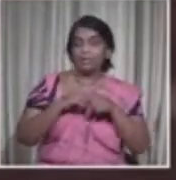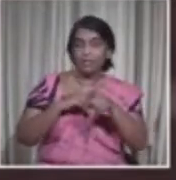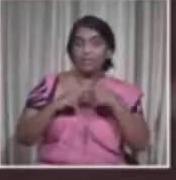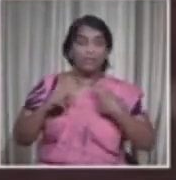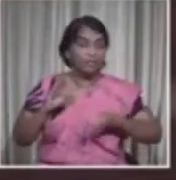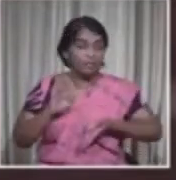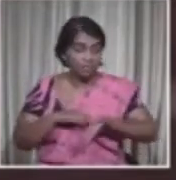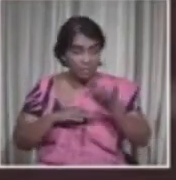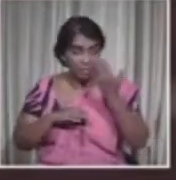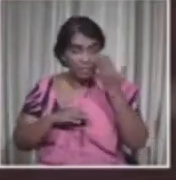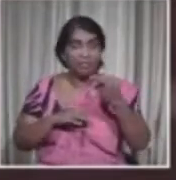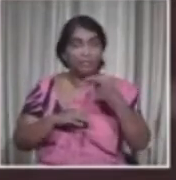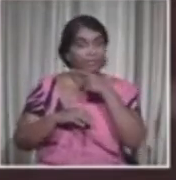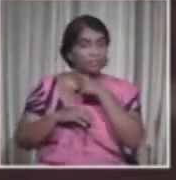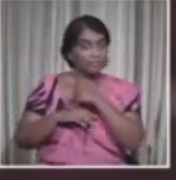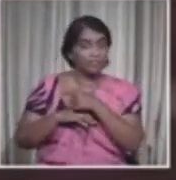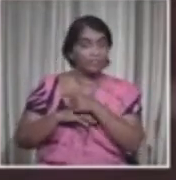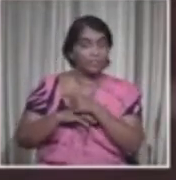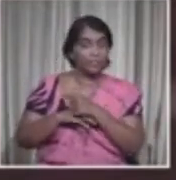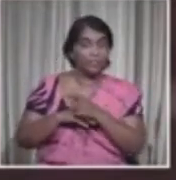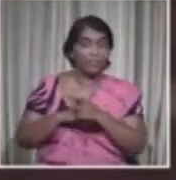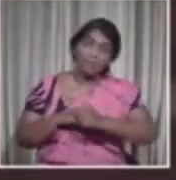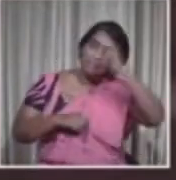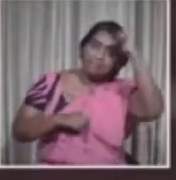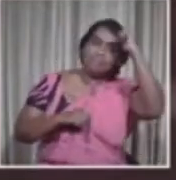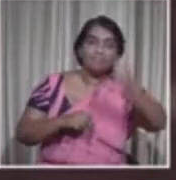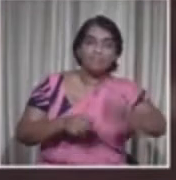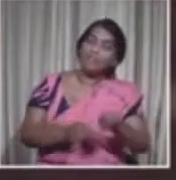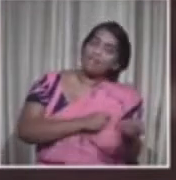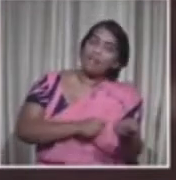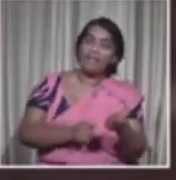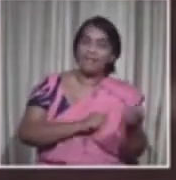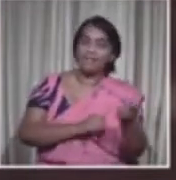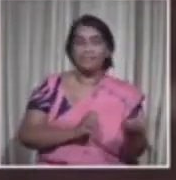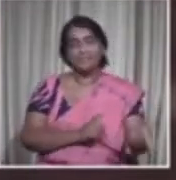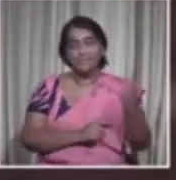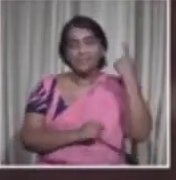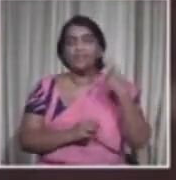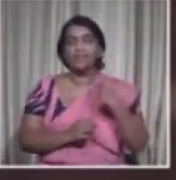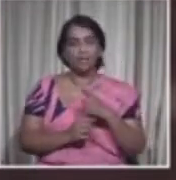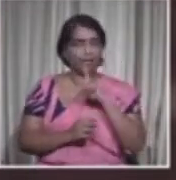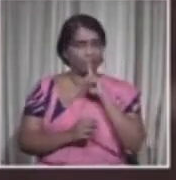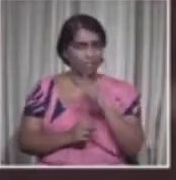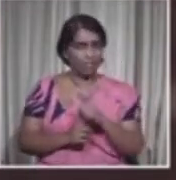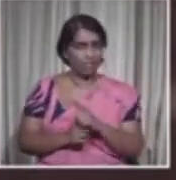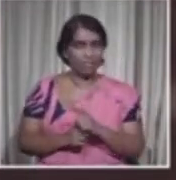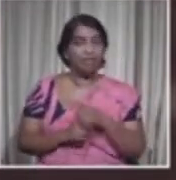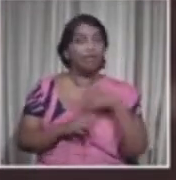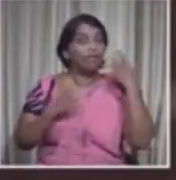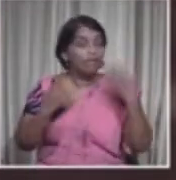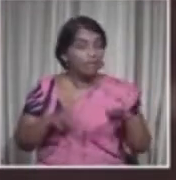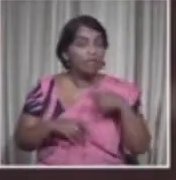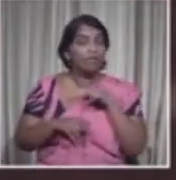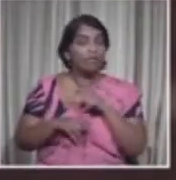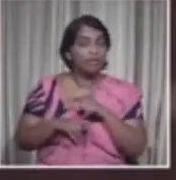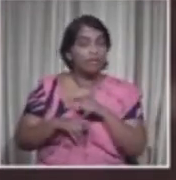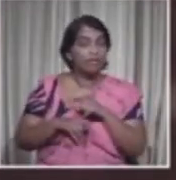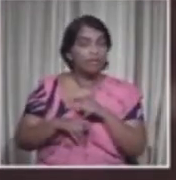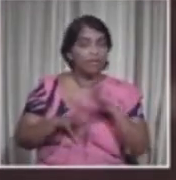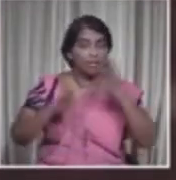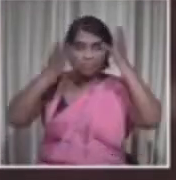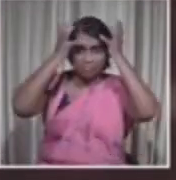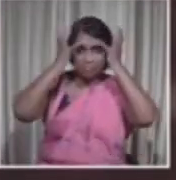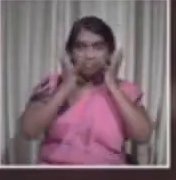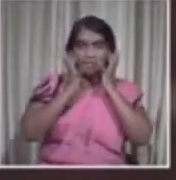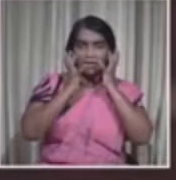ගිහිල්ලා එතුමා ගහන අයට කියන අපි ගහන්න ඕනේ කියලා. ඔව් ඔව් ගහන්න ගහන්න කියලා. ඊළඟට එතන ඉන්න හෙල්මට්